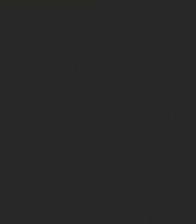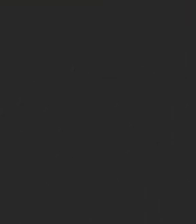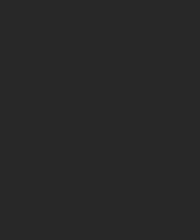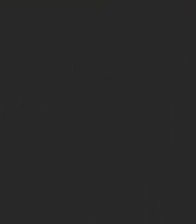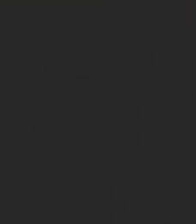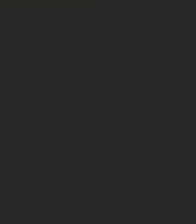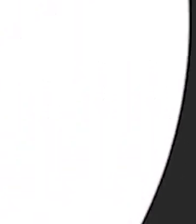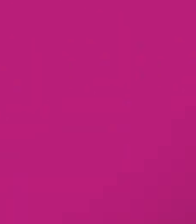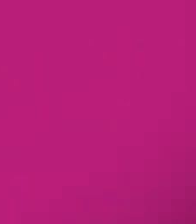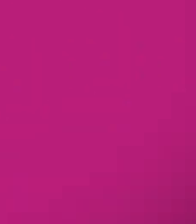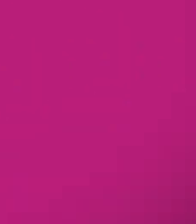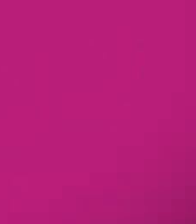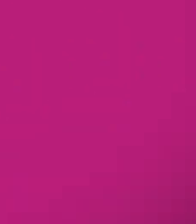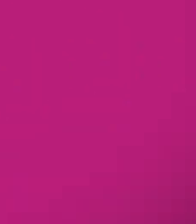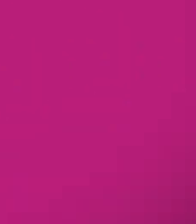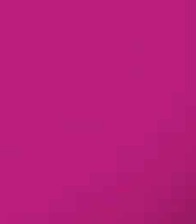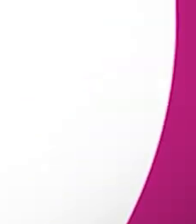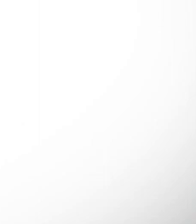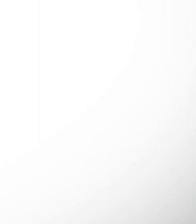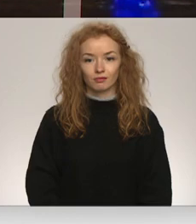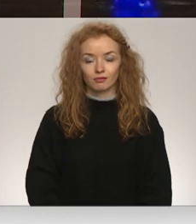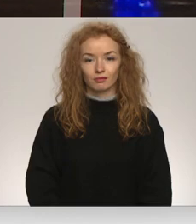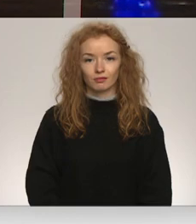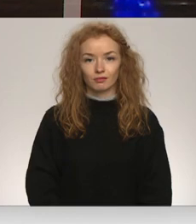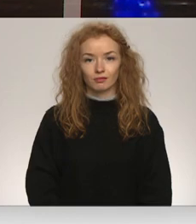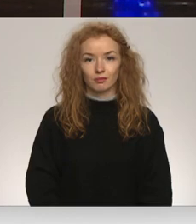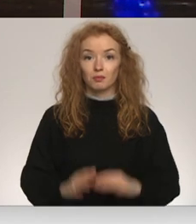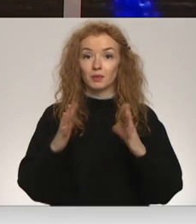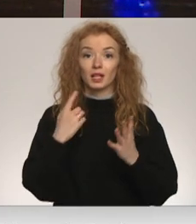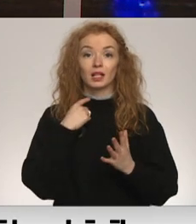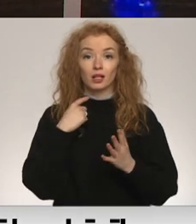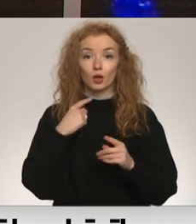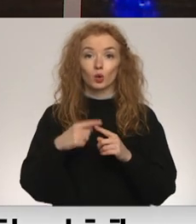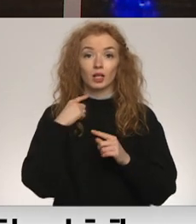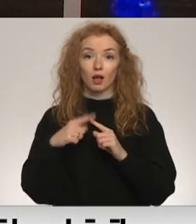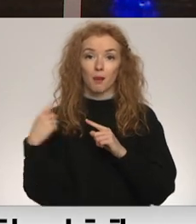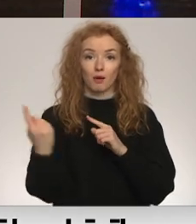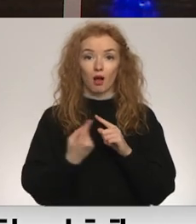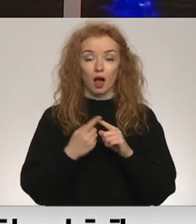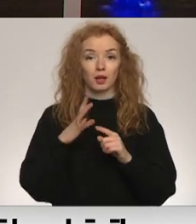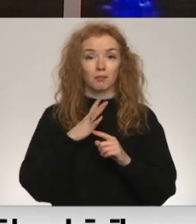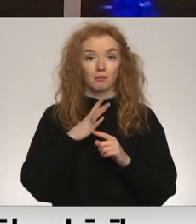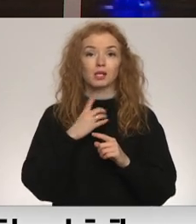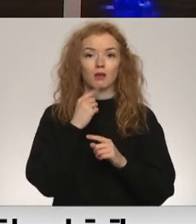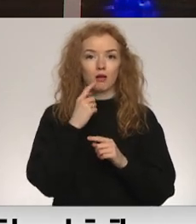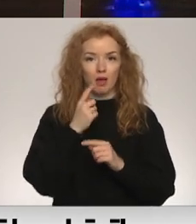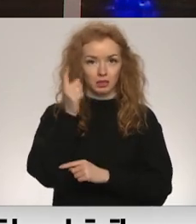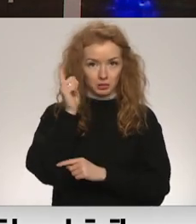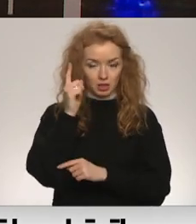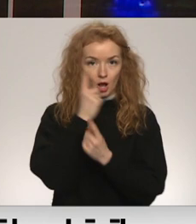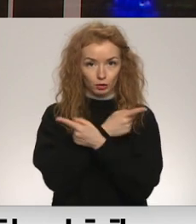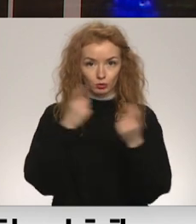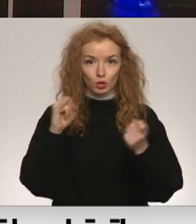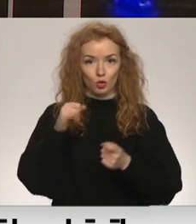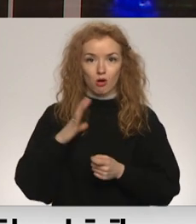Re, viss ēters ir te! Bet Rīgā un Rīgas apkārtnē šodien bija spēkā sarkanais vēja brīdinājums, jo